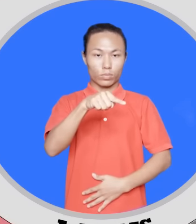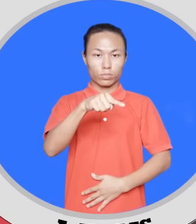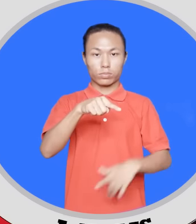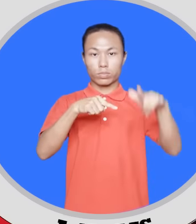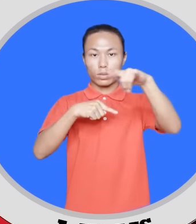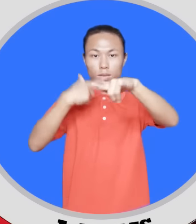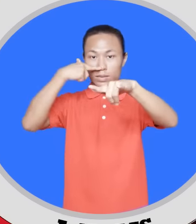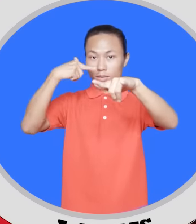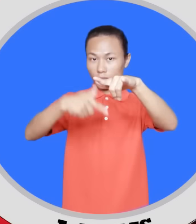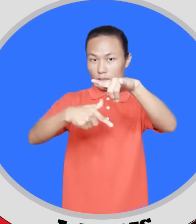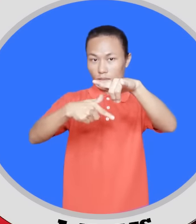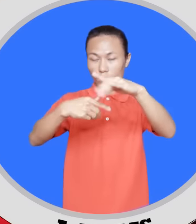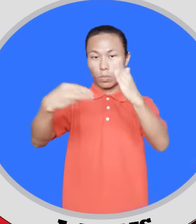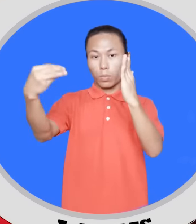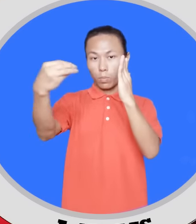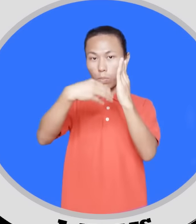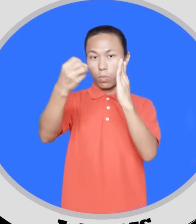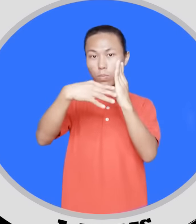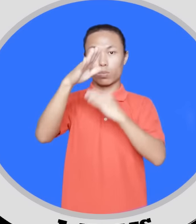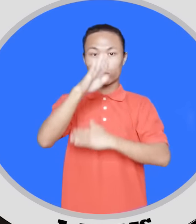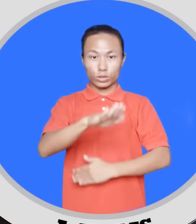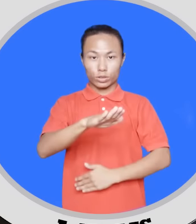န်ကိုတောင်းဆိုခဲ့တဲ့သတင်းပဲဖြစ်ပါတယ်ရှင်